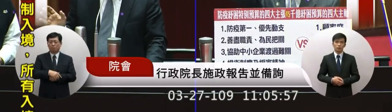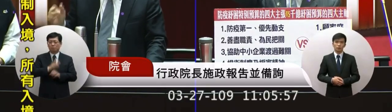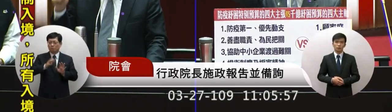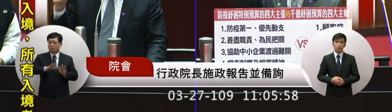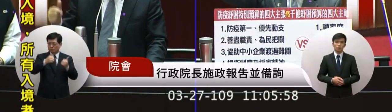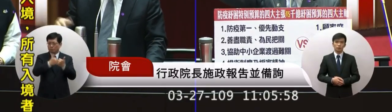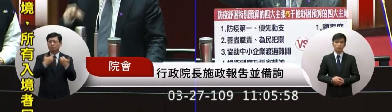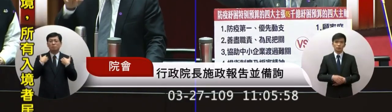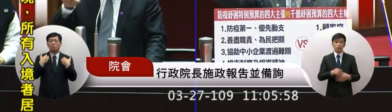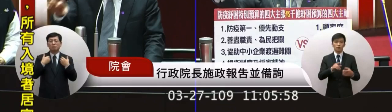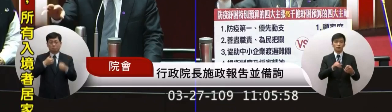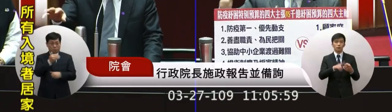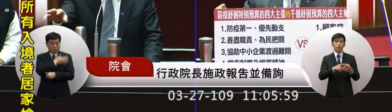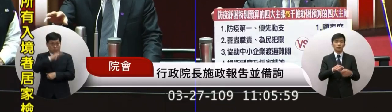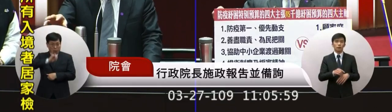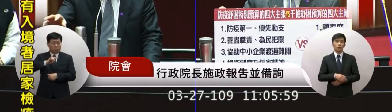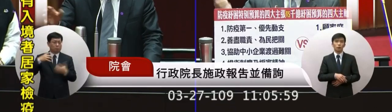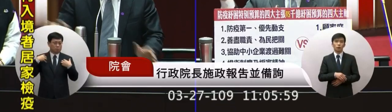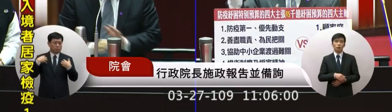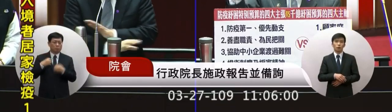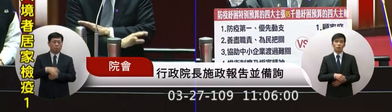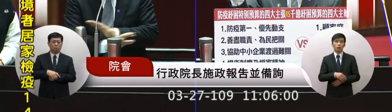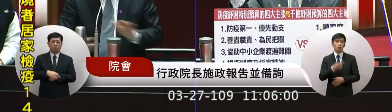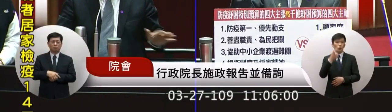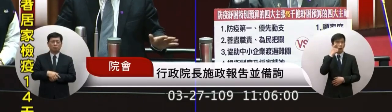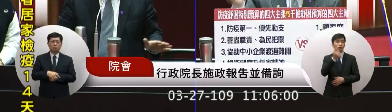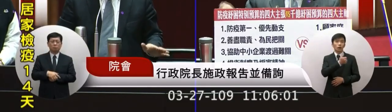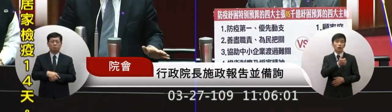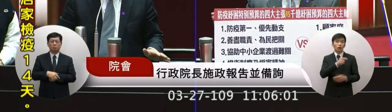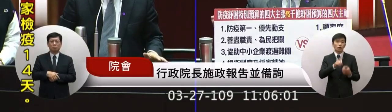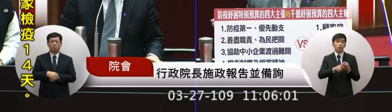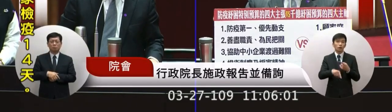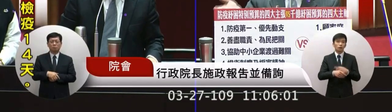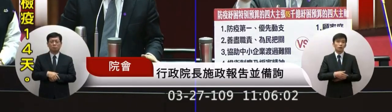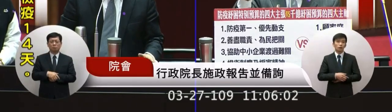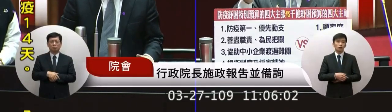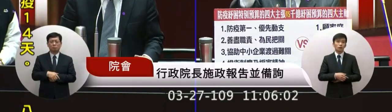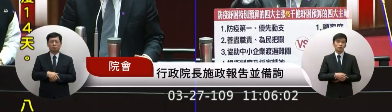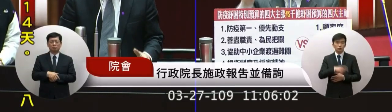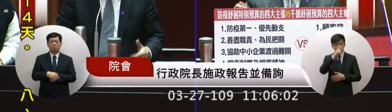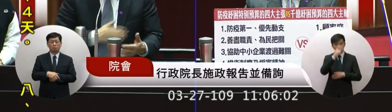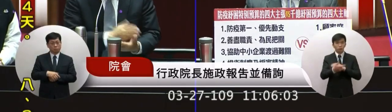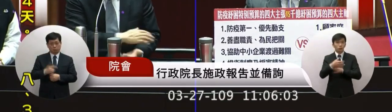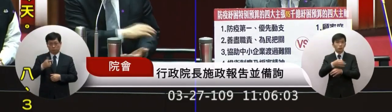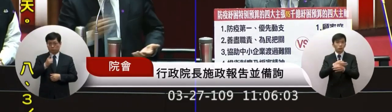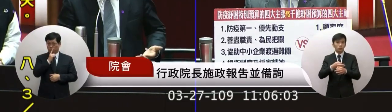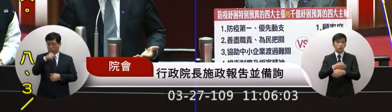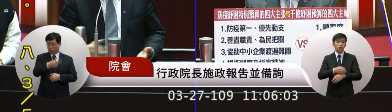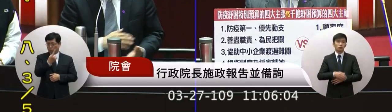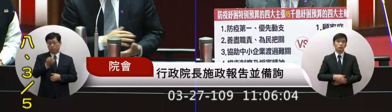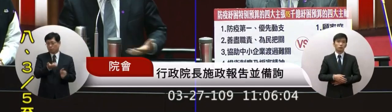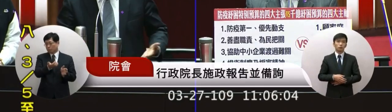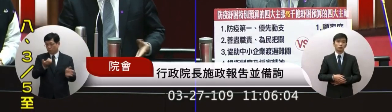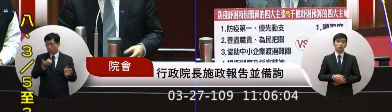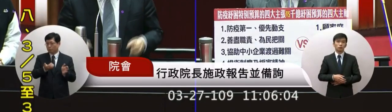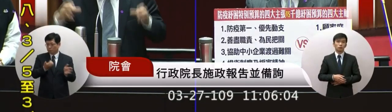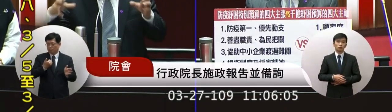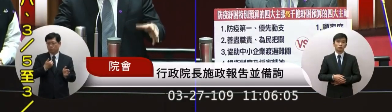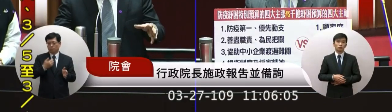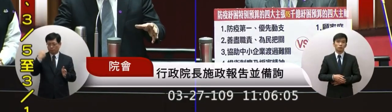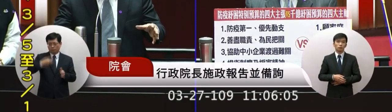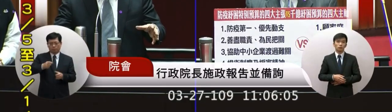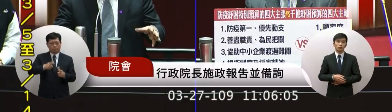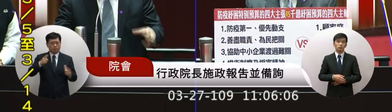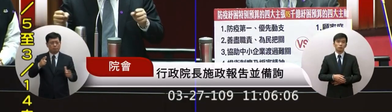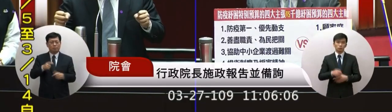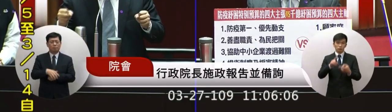开粮仓嘛， 陈主委定调的。 啊，即摆挂起来嘛，吼，经济挂起来。 不止咯，提前、提早、佮加